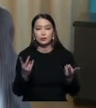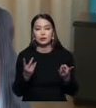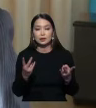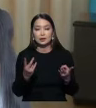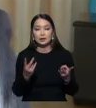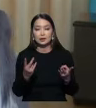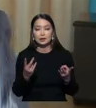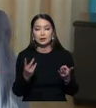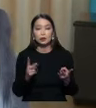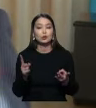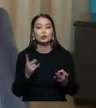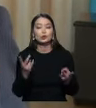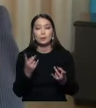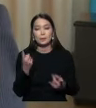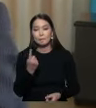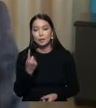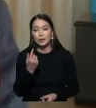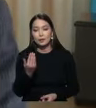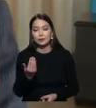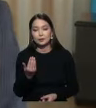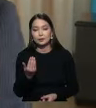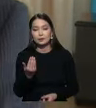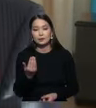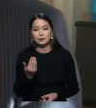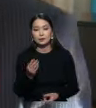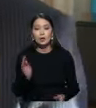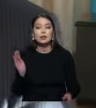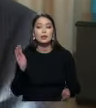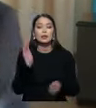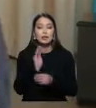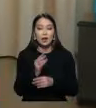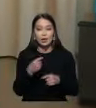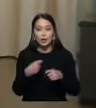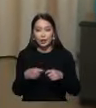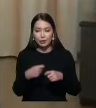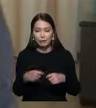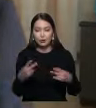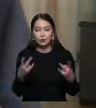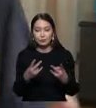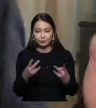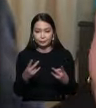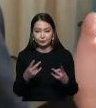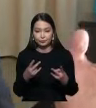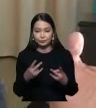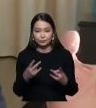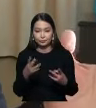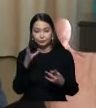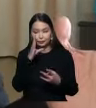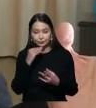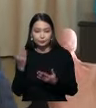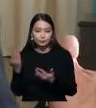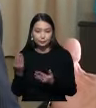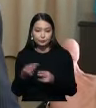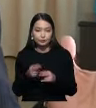Это что нам дает? Во-первых, дает дополнительные инвестиции, имеется в виду денежное выражение, которое мы можем направлять